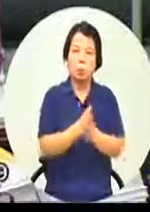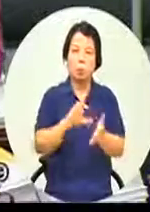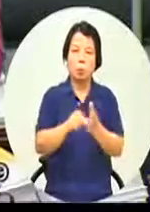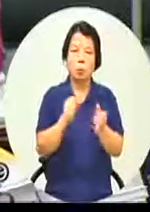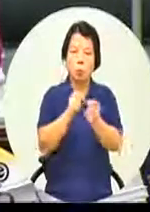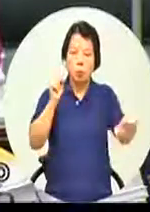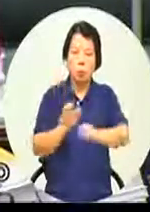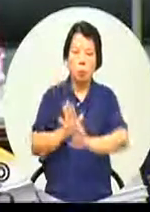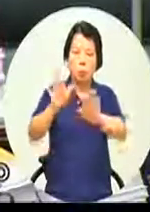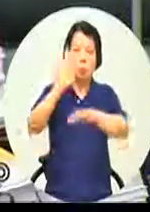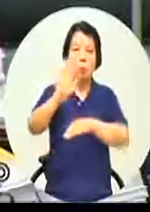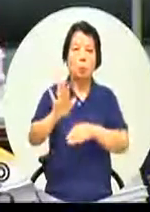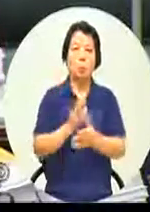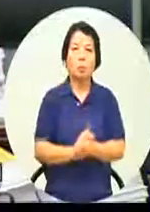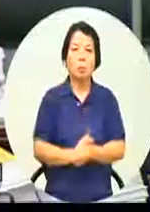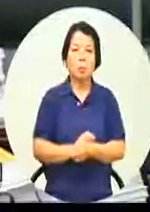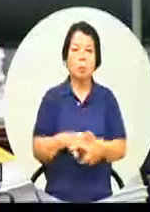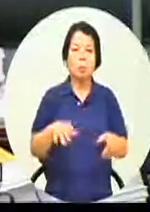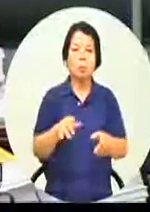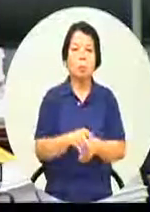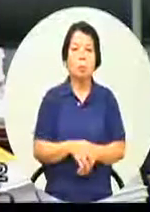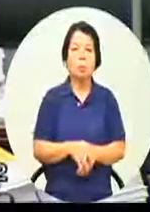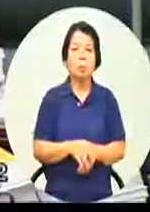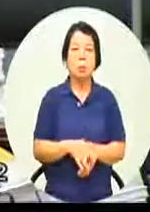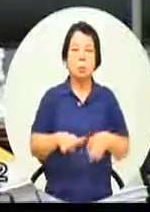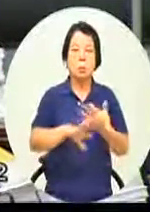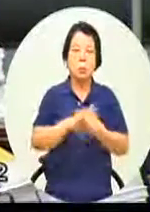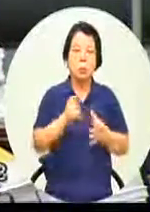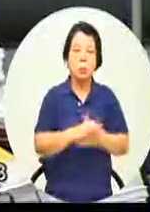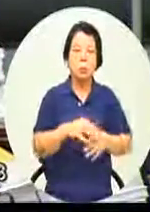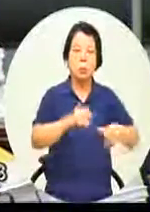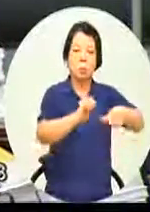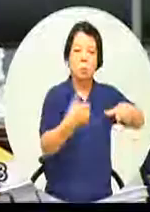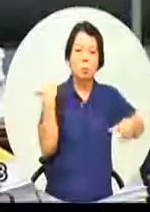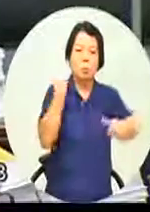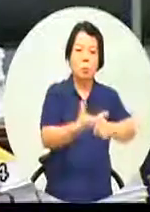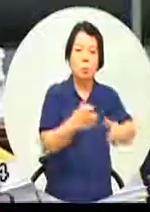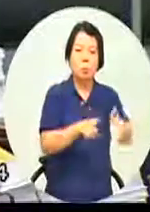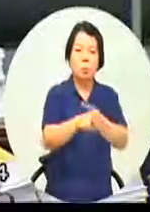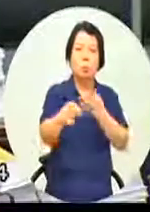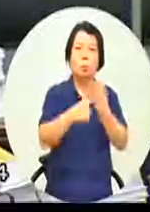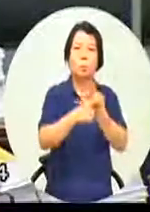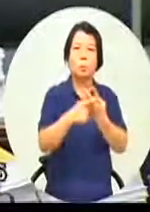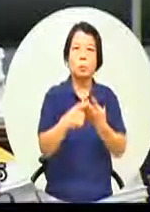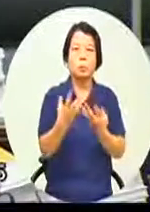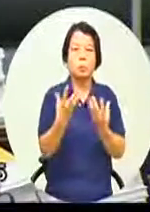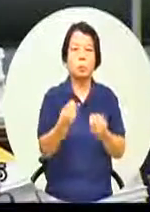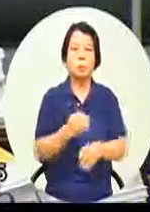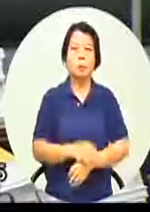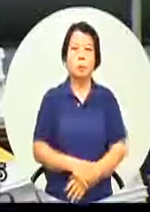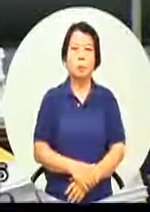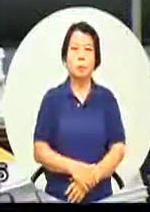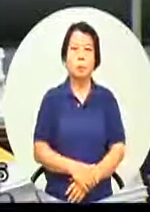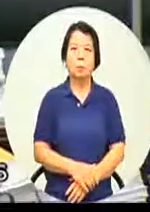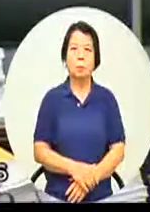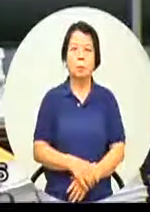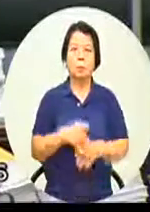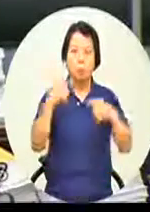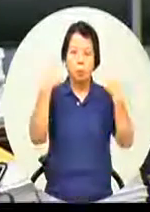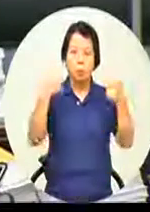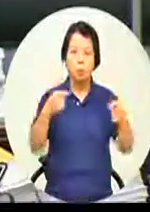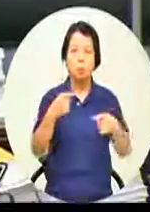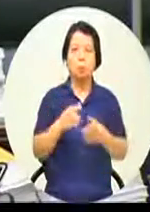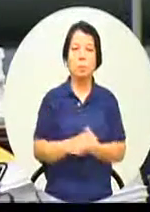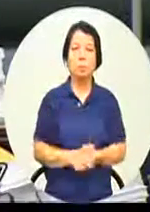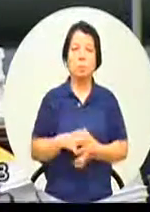步，但通常都是因为委外的人员，第一个他们不是专业的业者，然后呢，也常常也因为